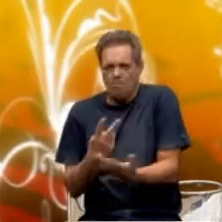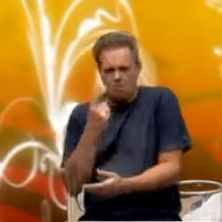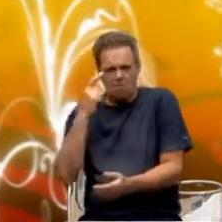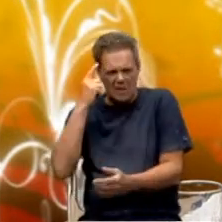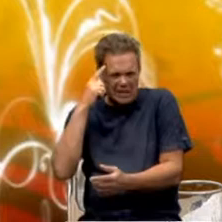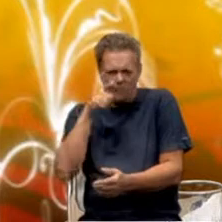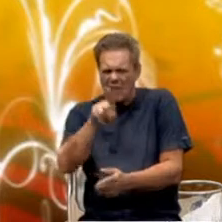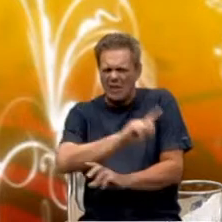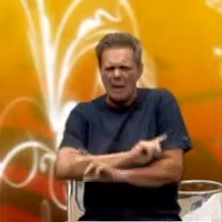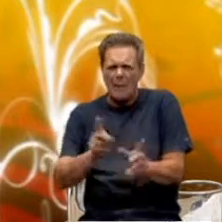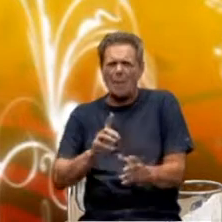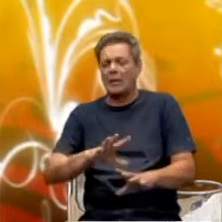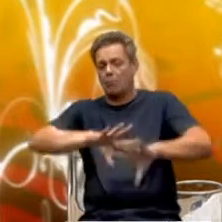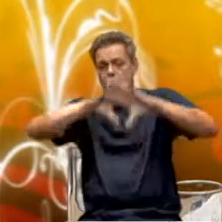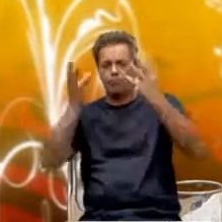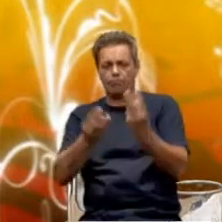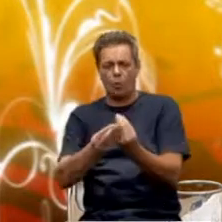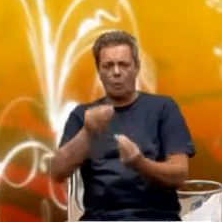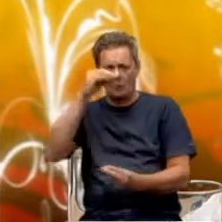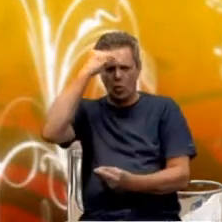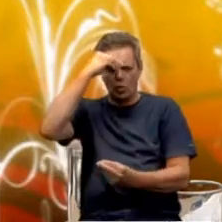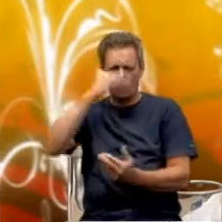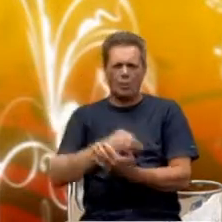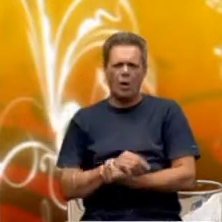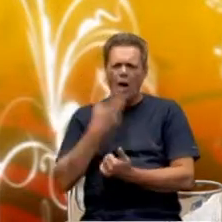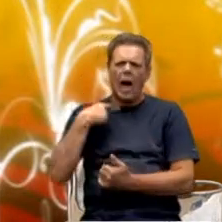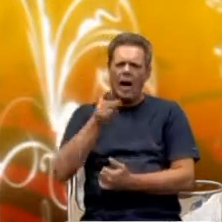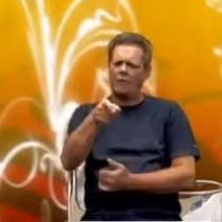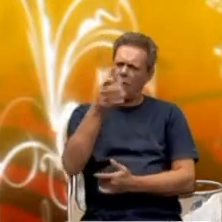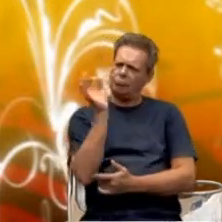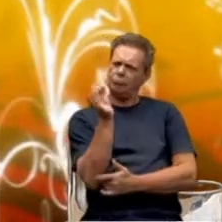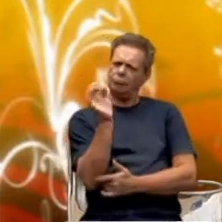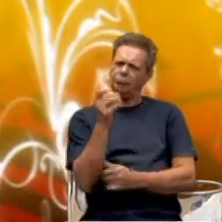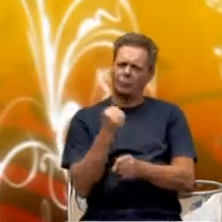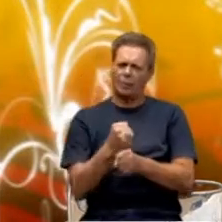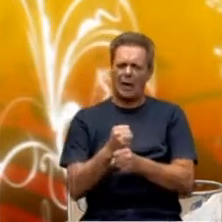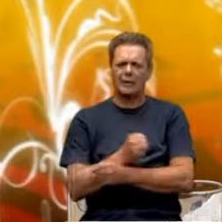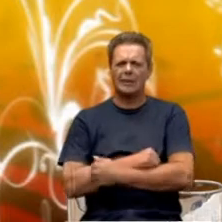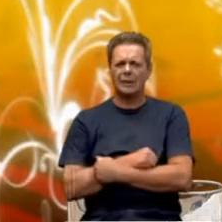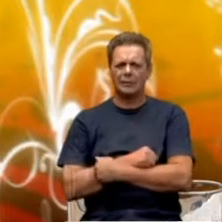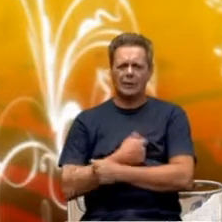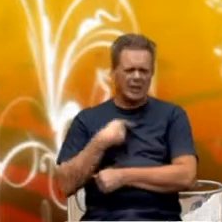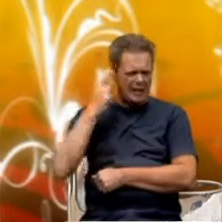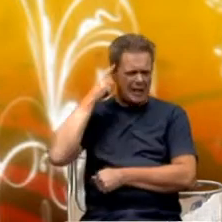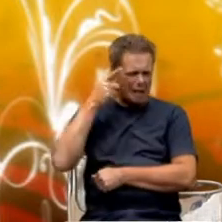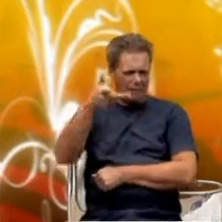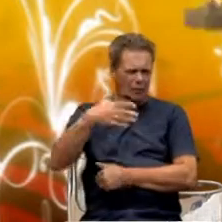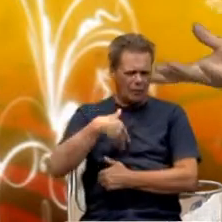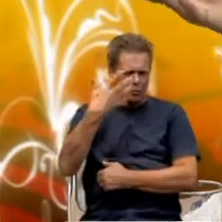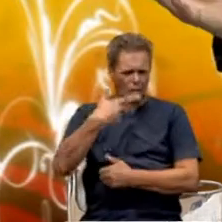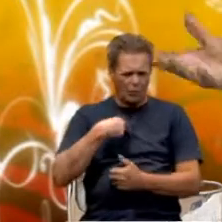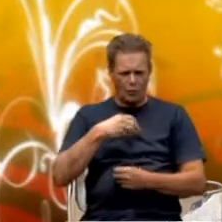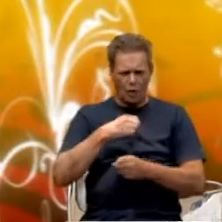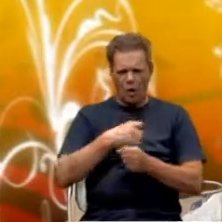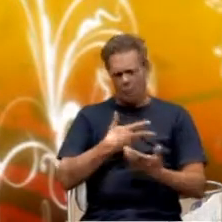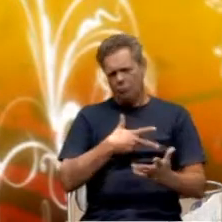vidite savršeni iskustva. Sviđa mi se Varga, dobro je vam to odrecitirao. Nadam se da će zadržati ovo obećanje, ako ostane